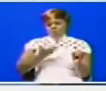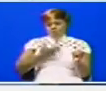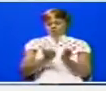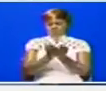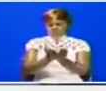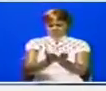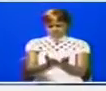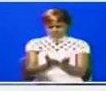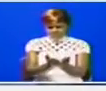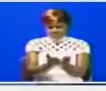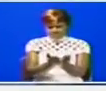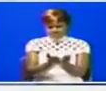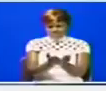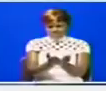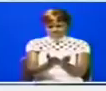mashua